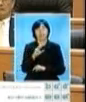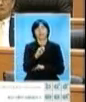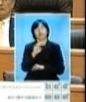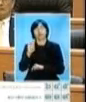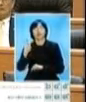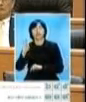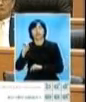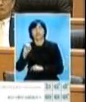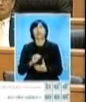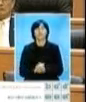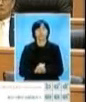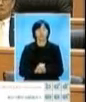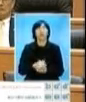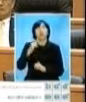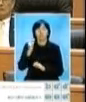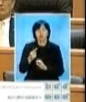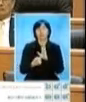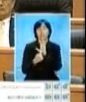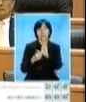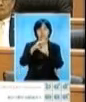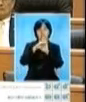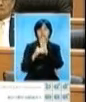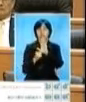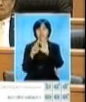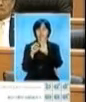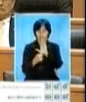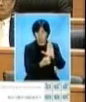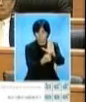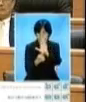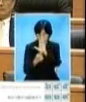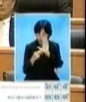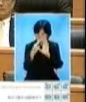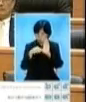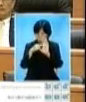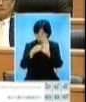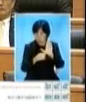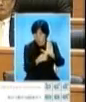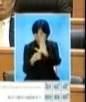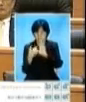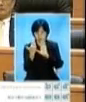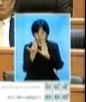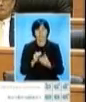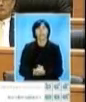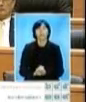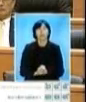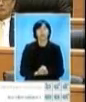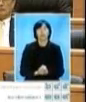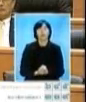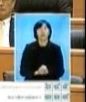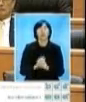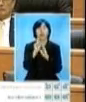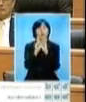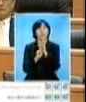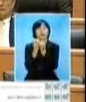งนี้เนี่ยผมคิดว่าน่าจะเป็นปัญหาต่อไปด้วยเพราะขณะนี้กระบวนการในการยื่นเพื่อแก้ไ